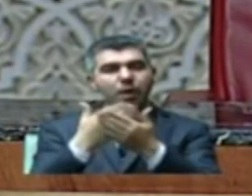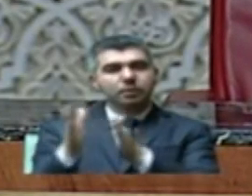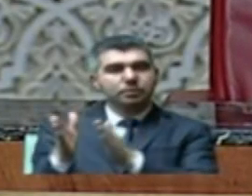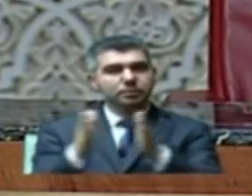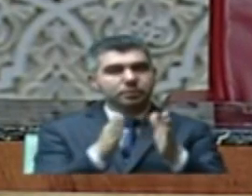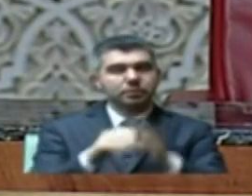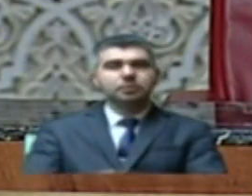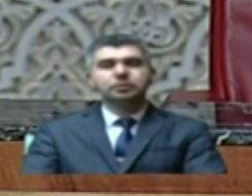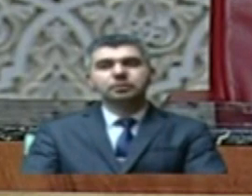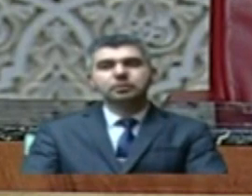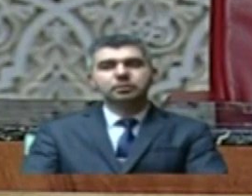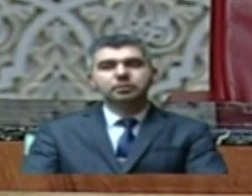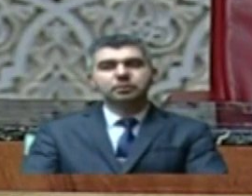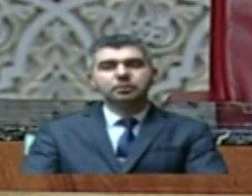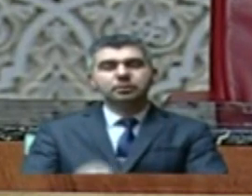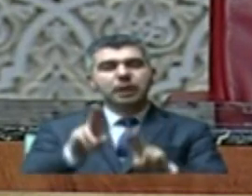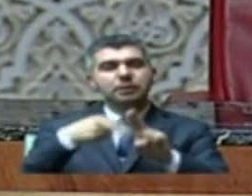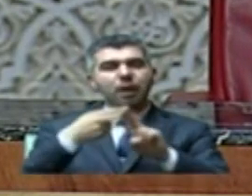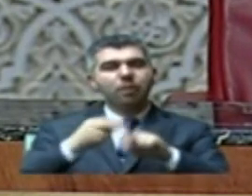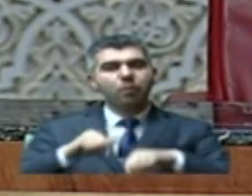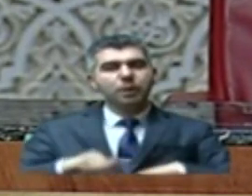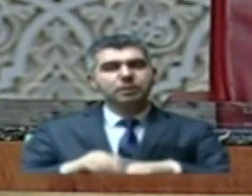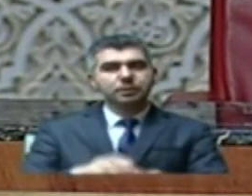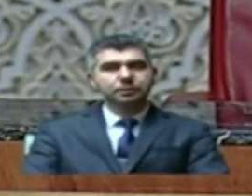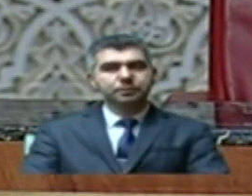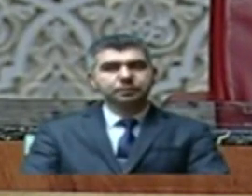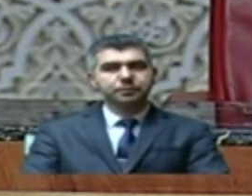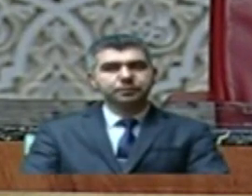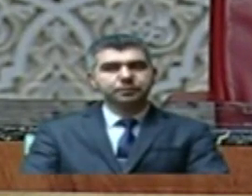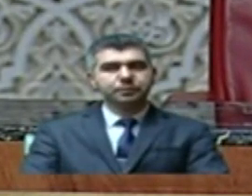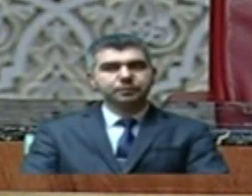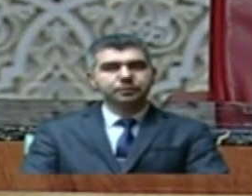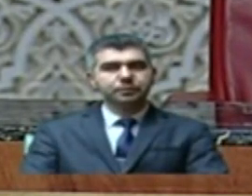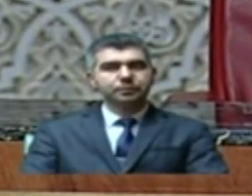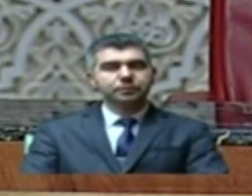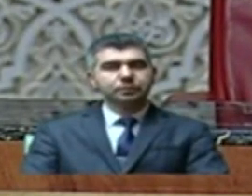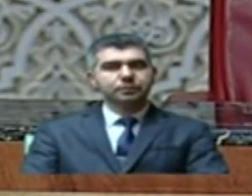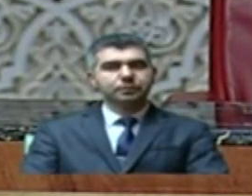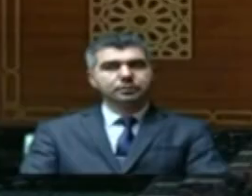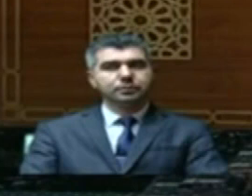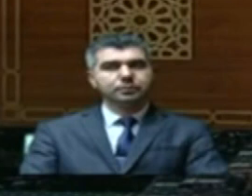سيدة المستشارة. لكم الكلمة سيدة كاتبة الدولة للرد على التعقيب، تفضلي.